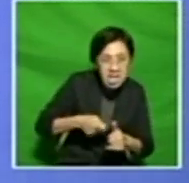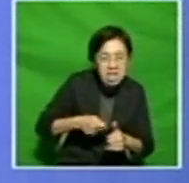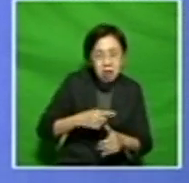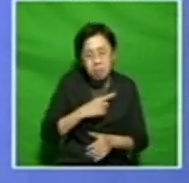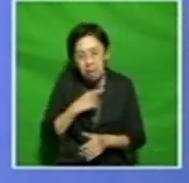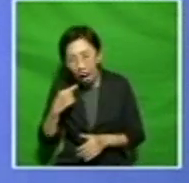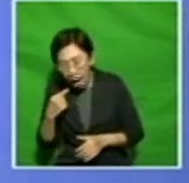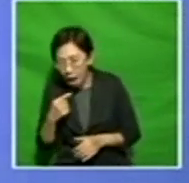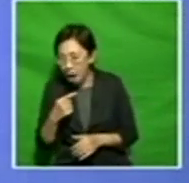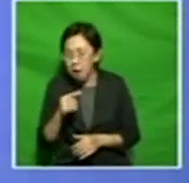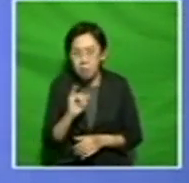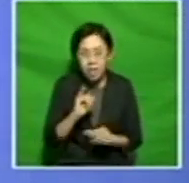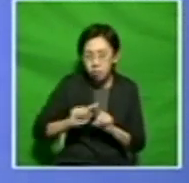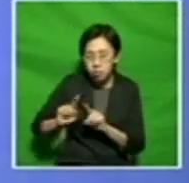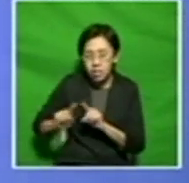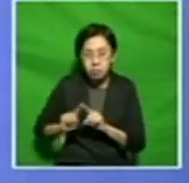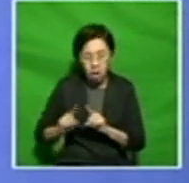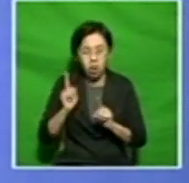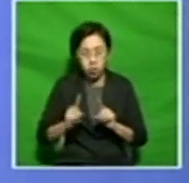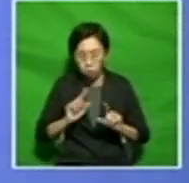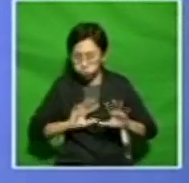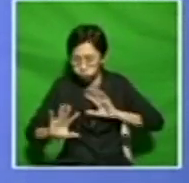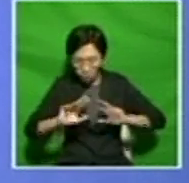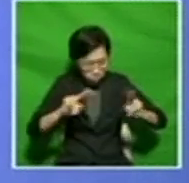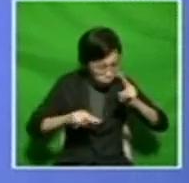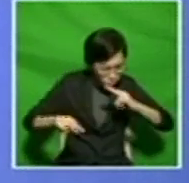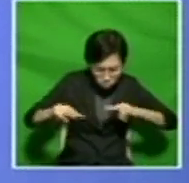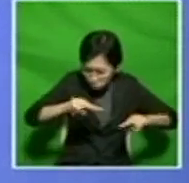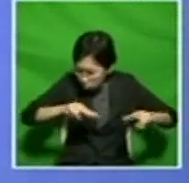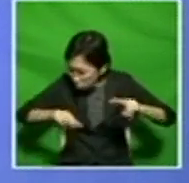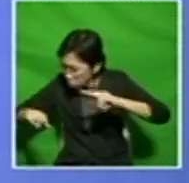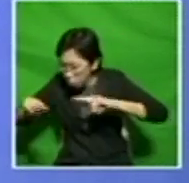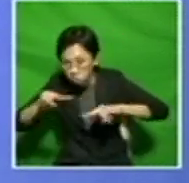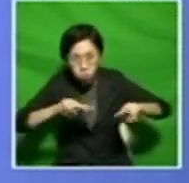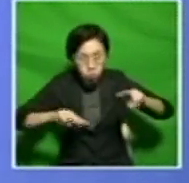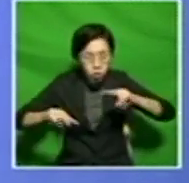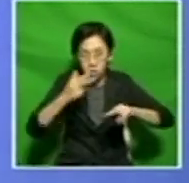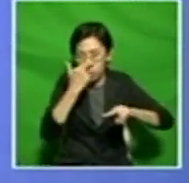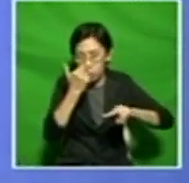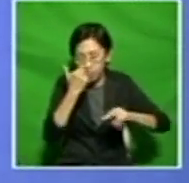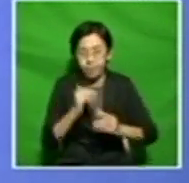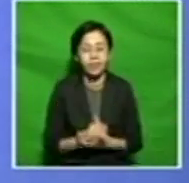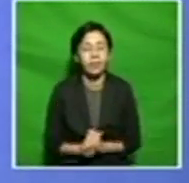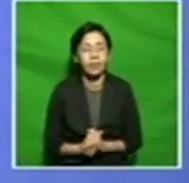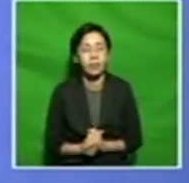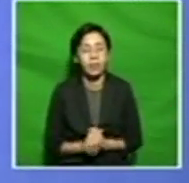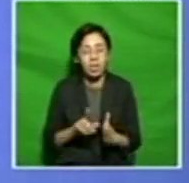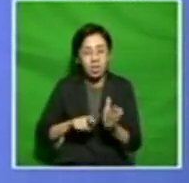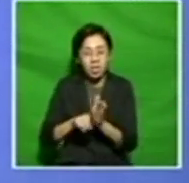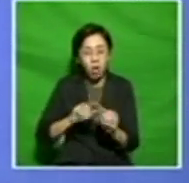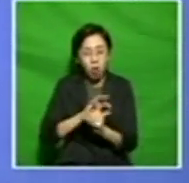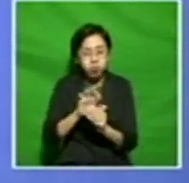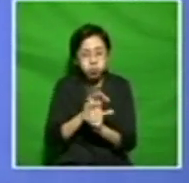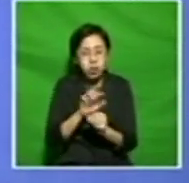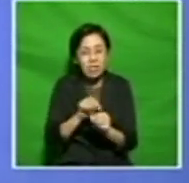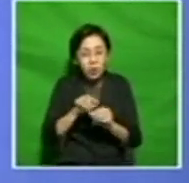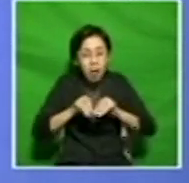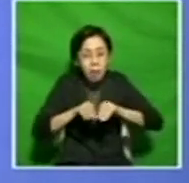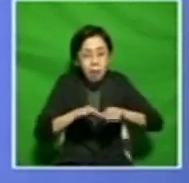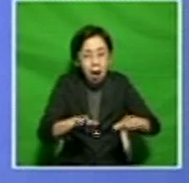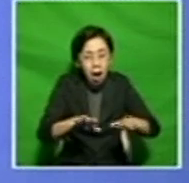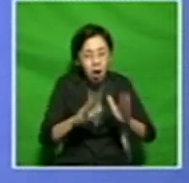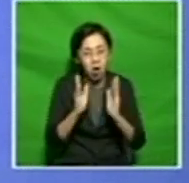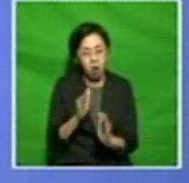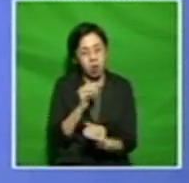ต้องเพิ่มความเข้มงวดตรวจตราในเรื่องนี้ขณะเดียวกันสถานการณ์โควิดอาจจะทำให้เจ้าหน้าที่บัง